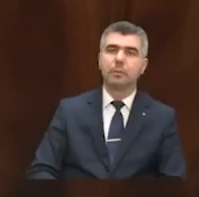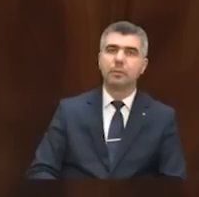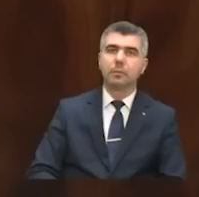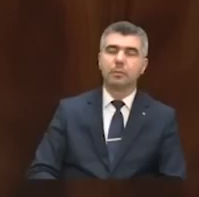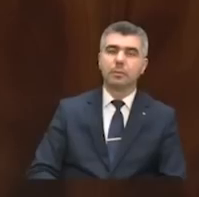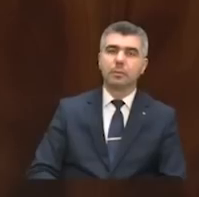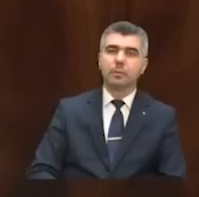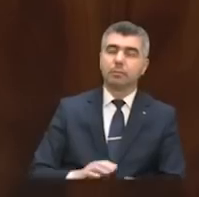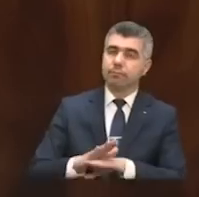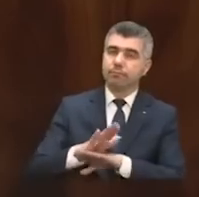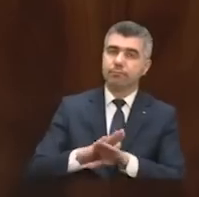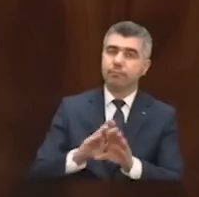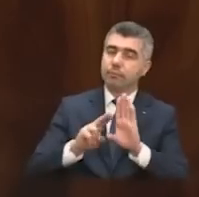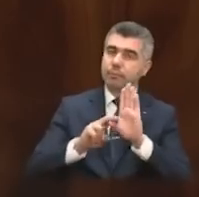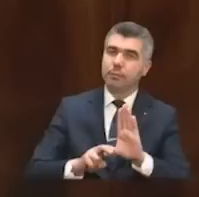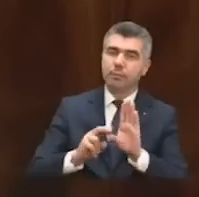إخوان الله يخليكم